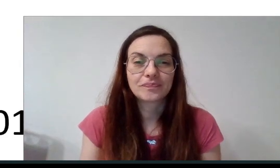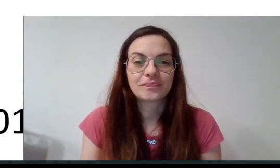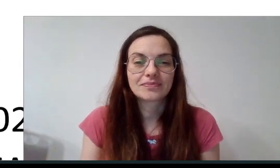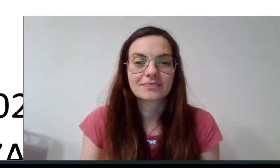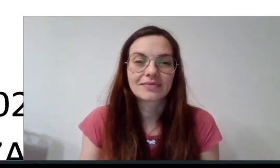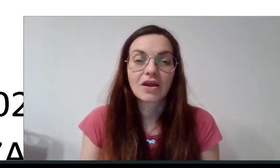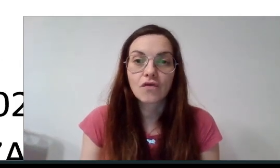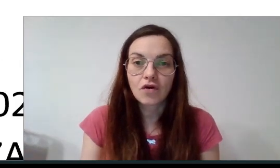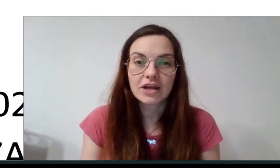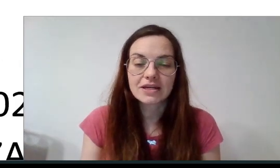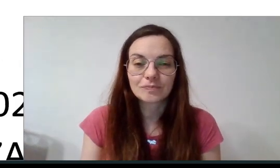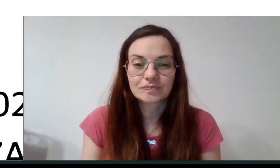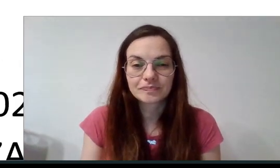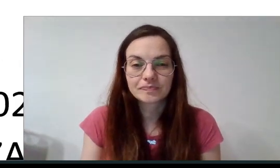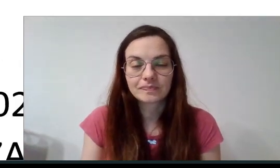Wollen,